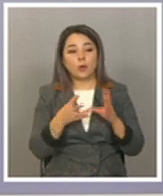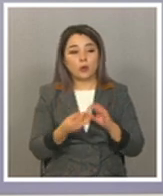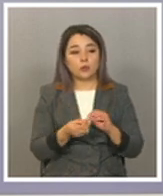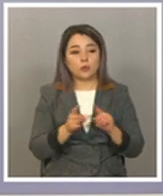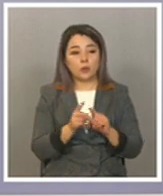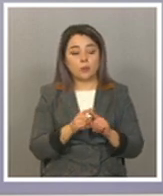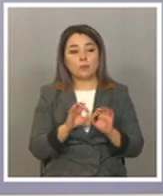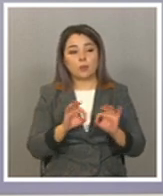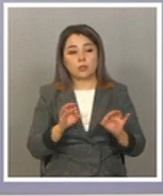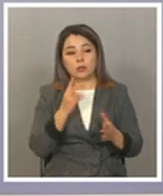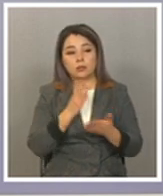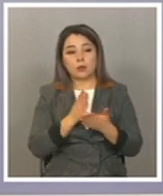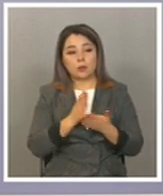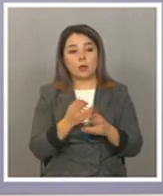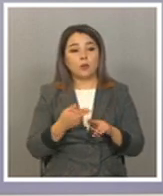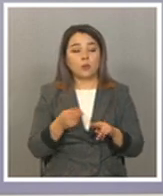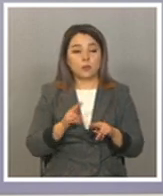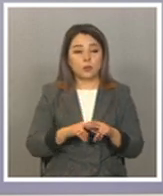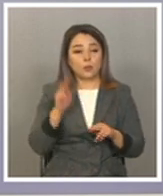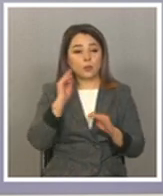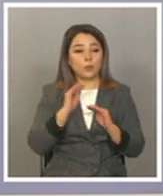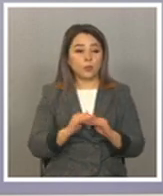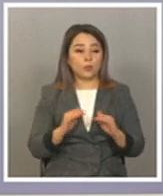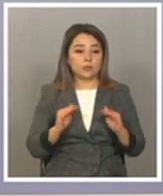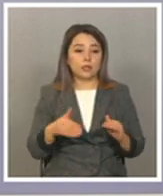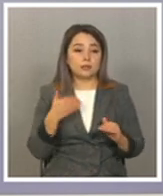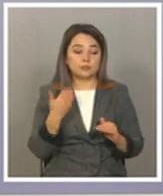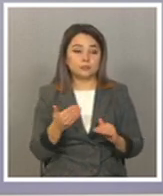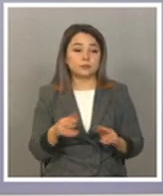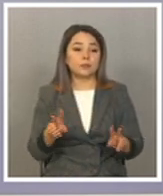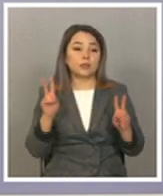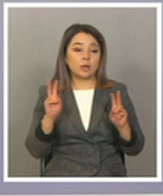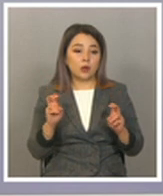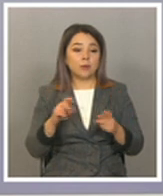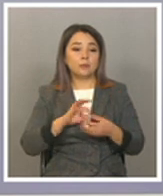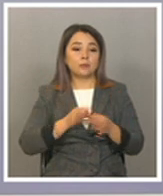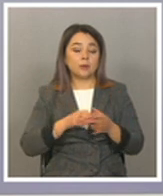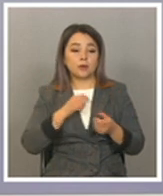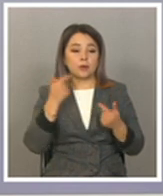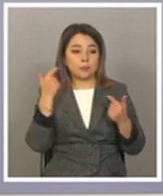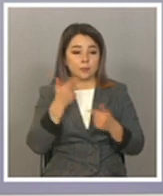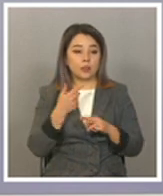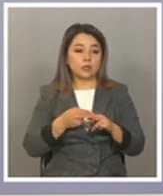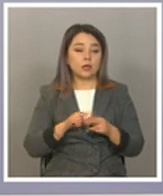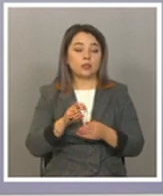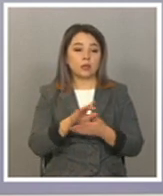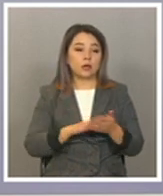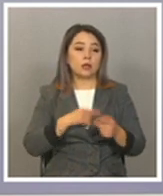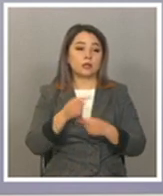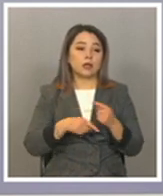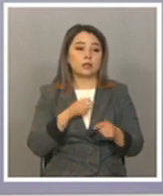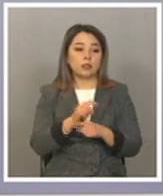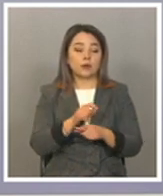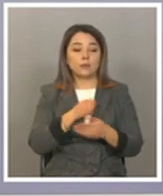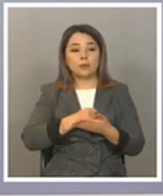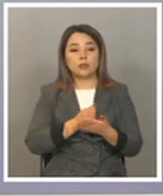пысықтауыш. Олай болса оқушылар, теориялық білімімізді келесі тапсырмада